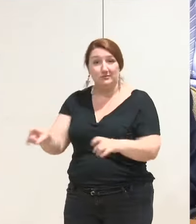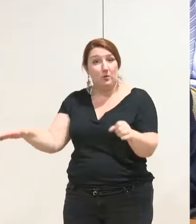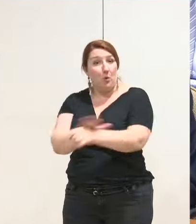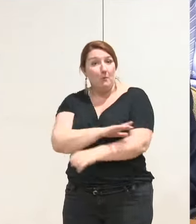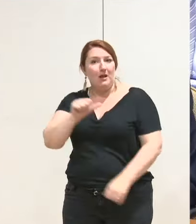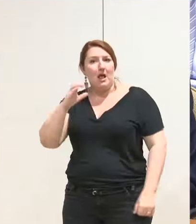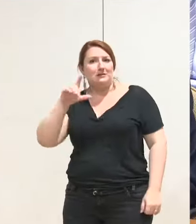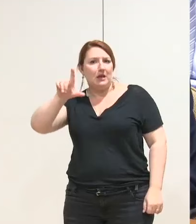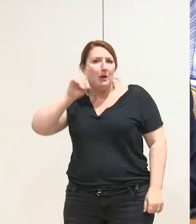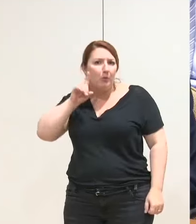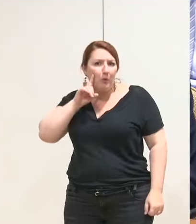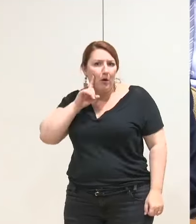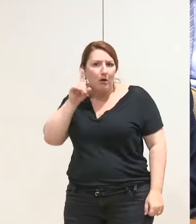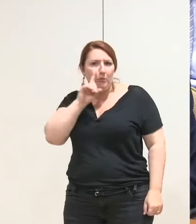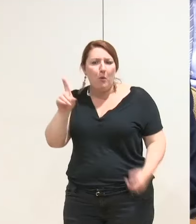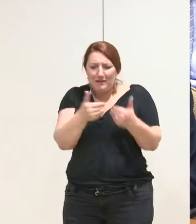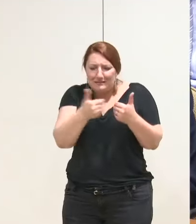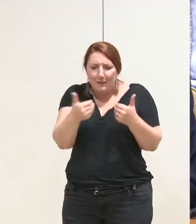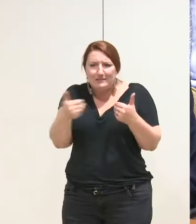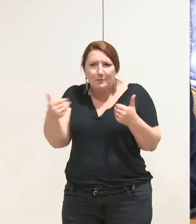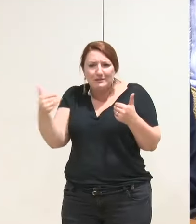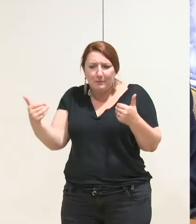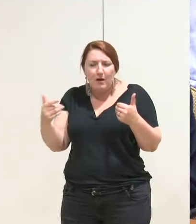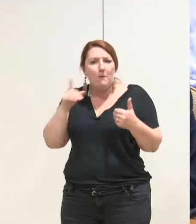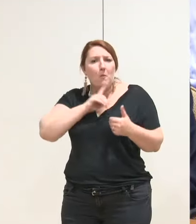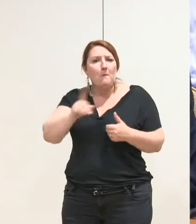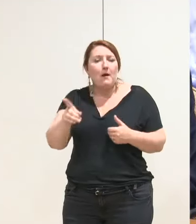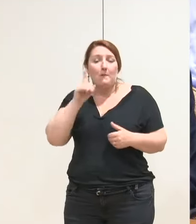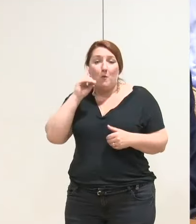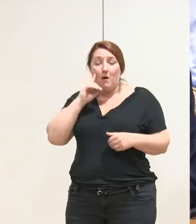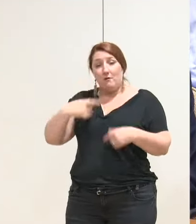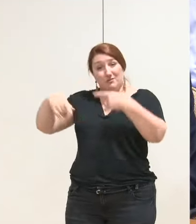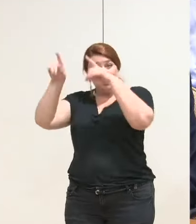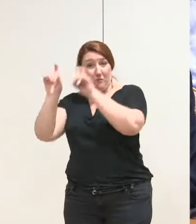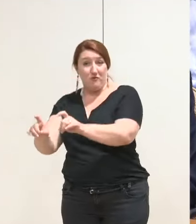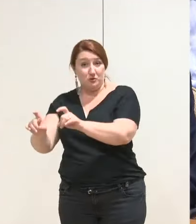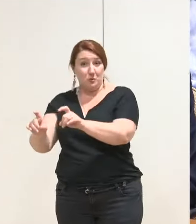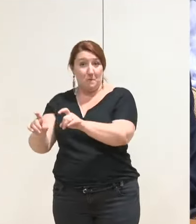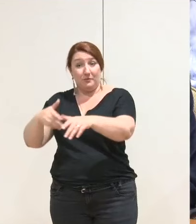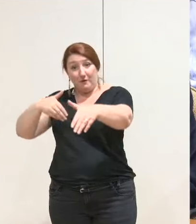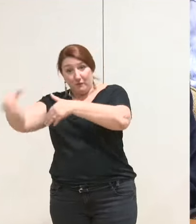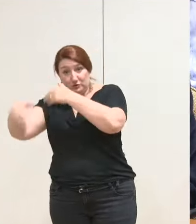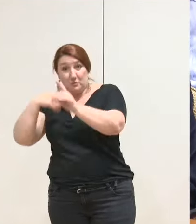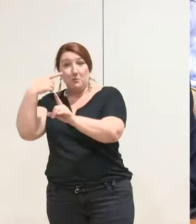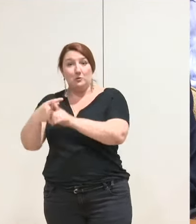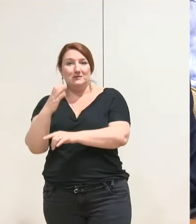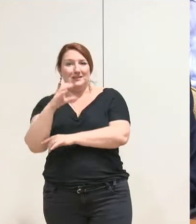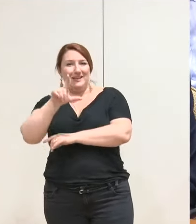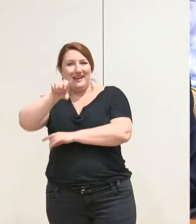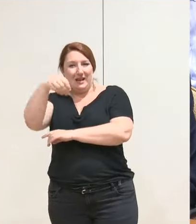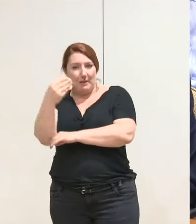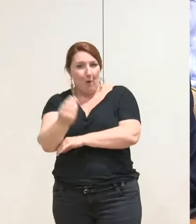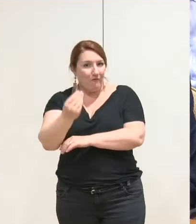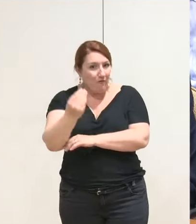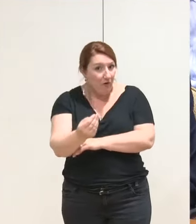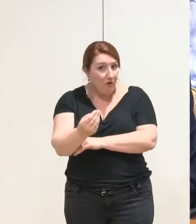les distinguant parce que pour compenser cette baisse de subvention pour le fonctionnement et pour Clem enfant la CL va